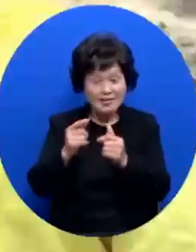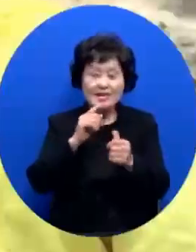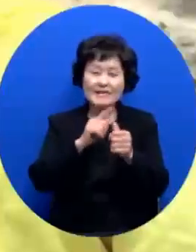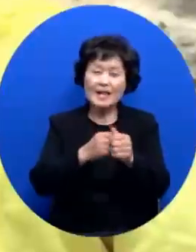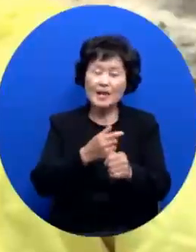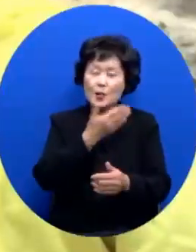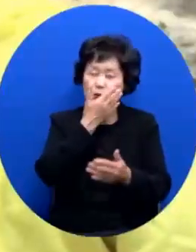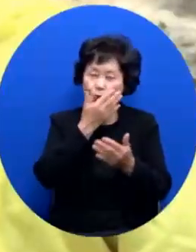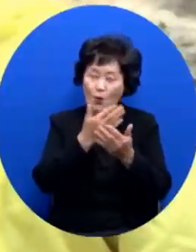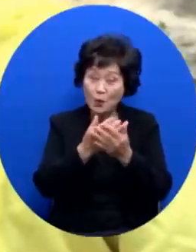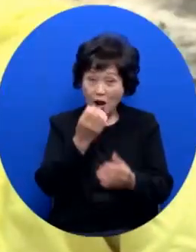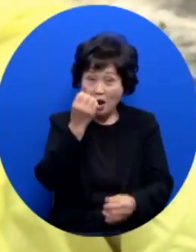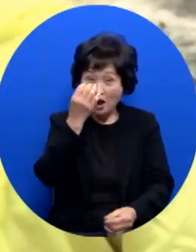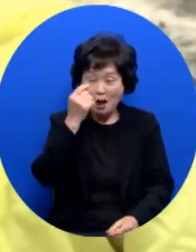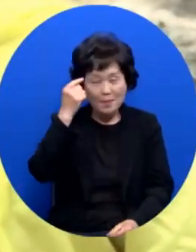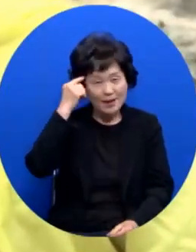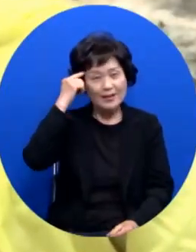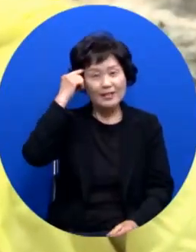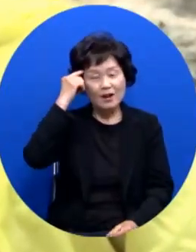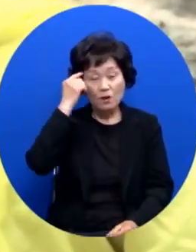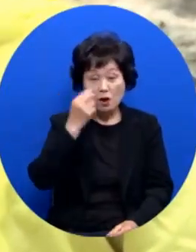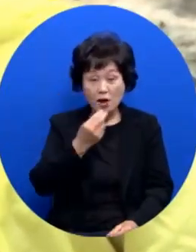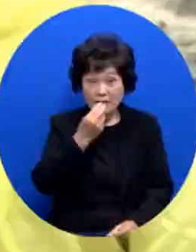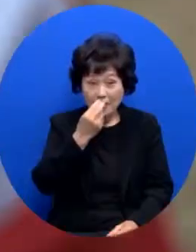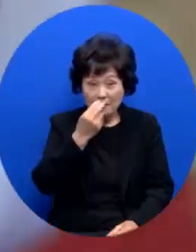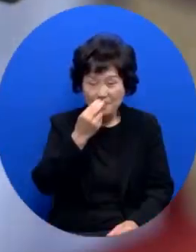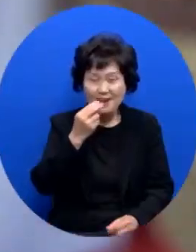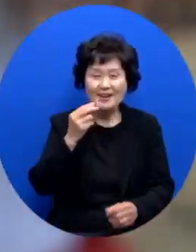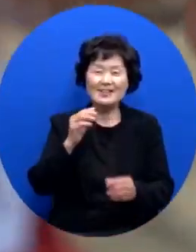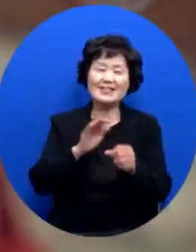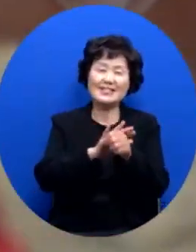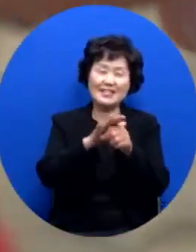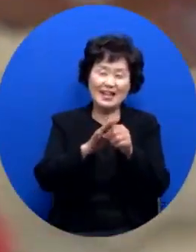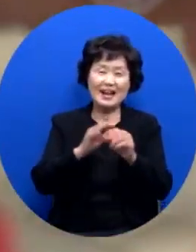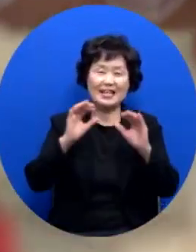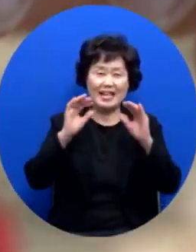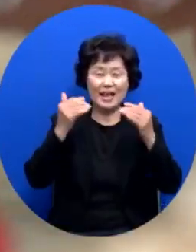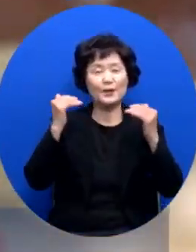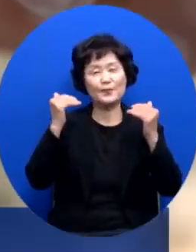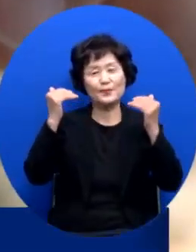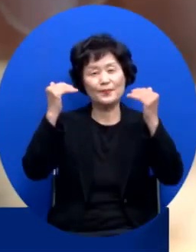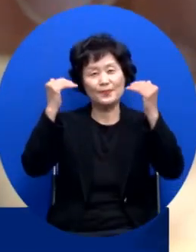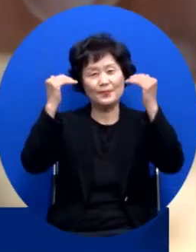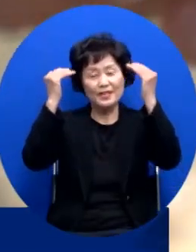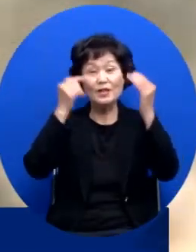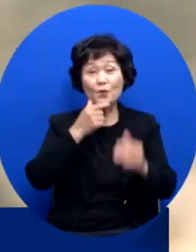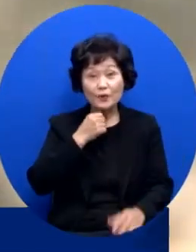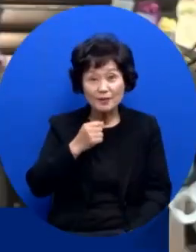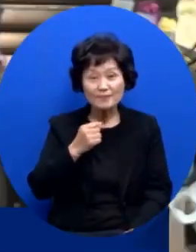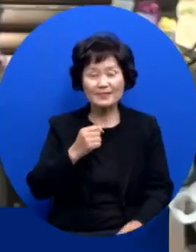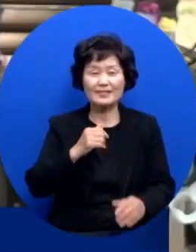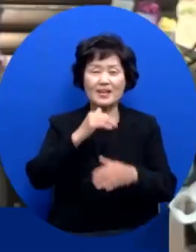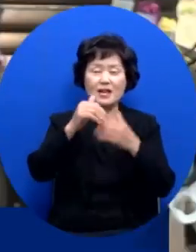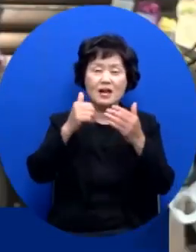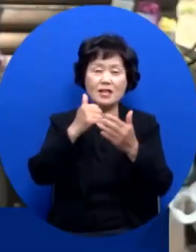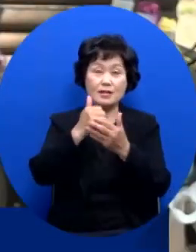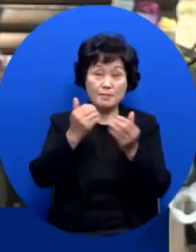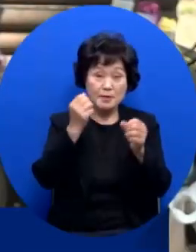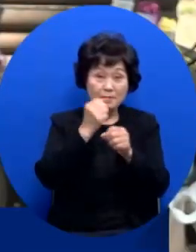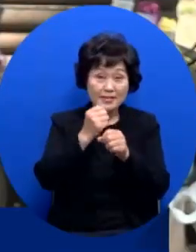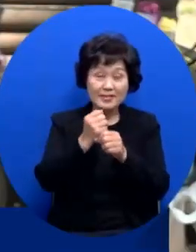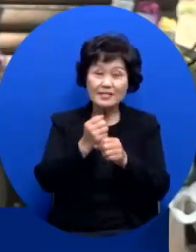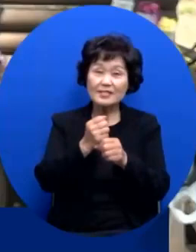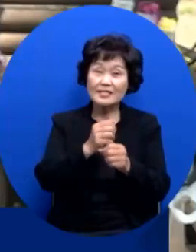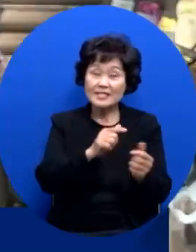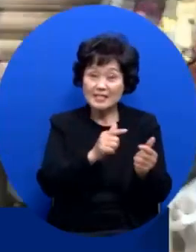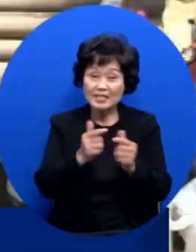소중함과 신비함을 깨닫고 생명을 사랑하는 사람으로 성장하길 소망합니다. 하나님이 만드신 것 중에 가장 아름다운 게